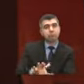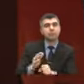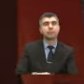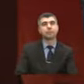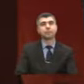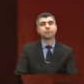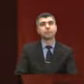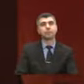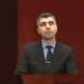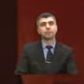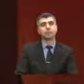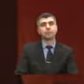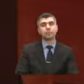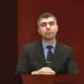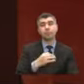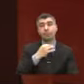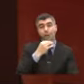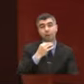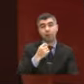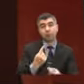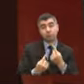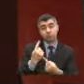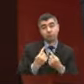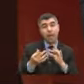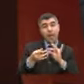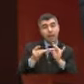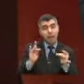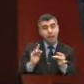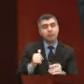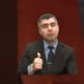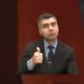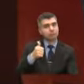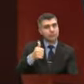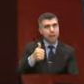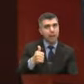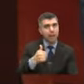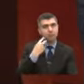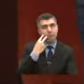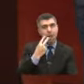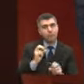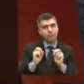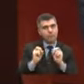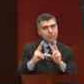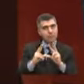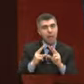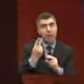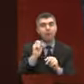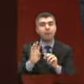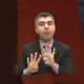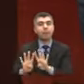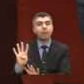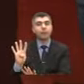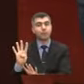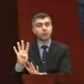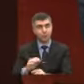فبالتالي الى كنشير بالذكر ان الموقع الالكتروني ويبوميتريكس لما دار تصنيف 2014، المركز